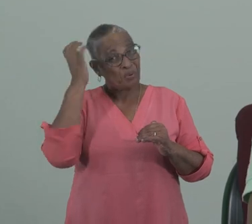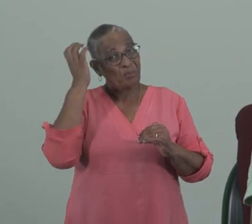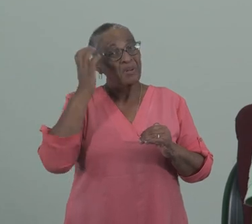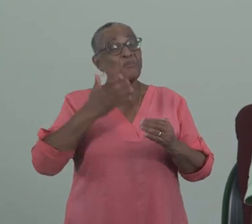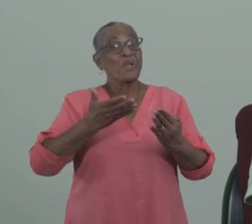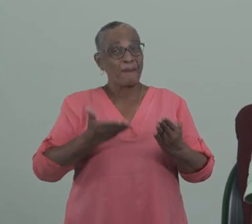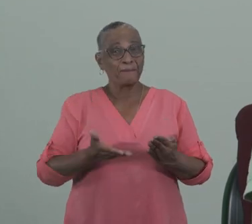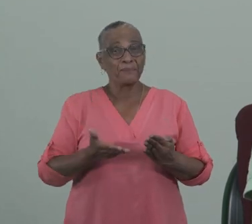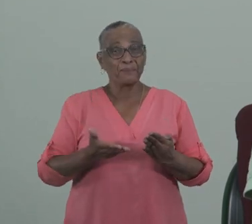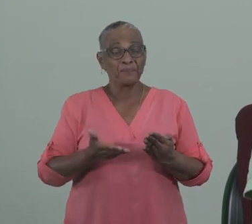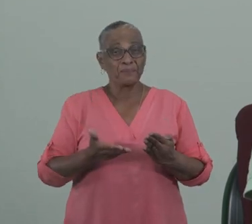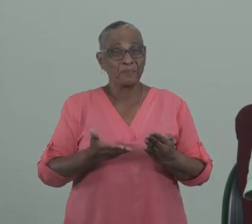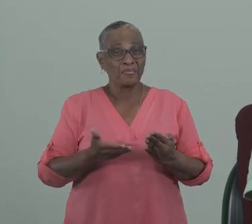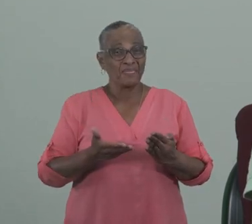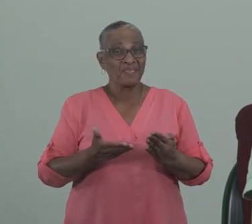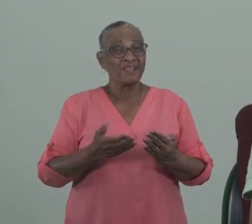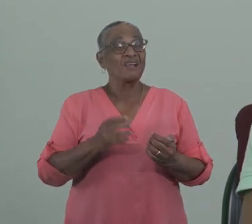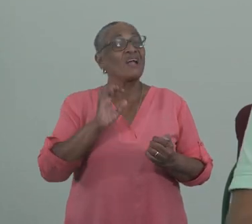collega,